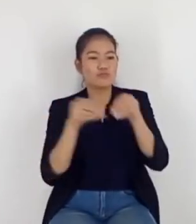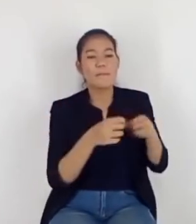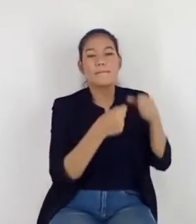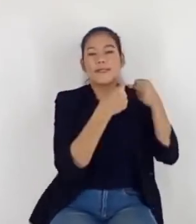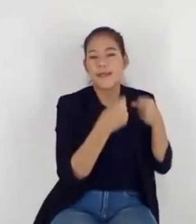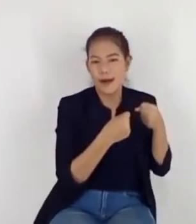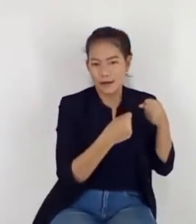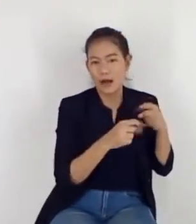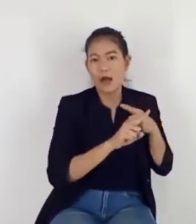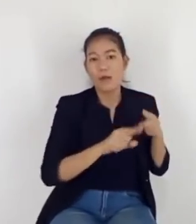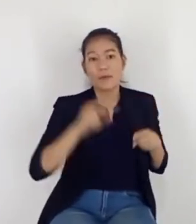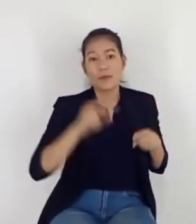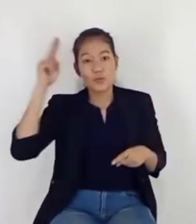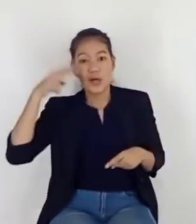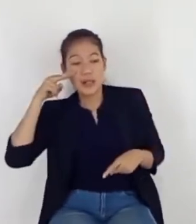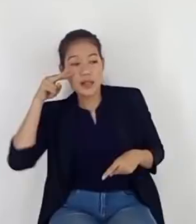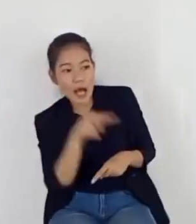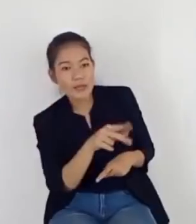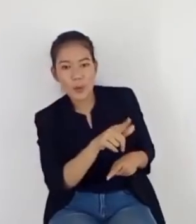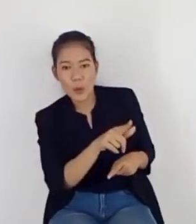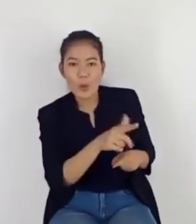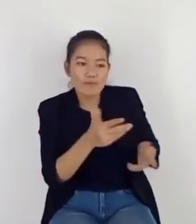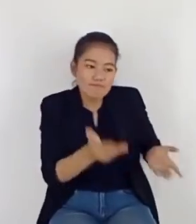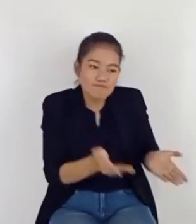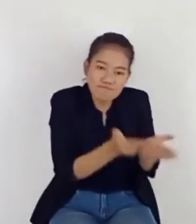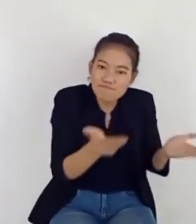hati menghadapi beratnya hidup itu.